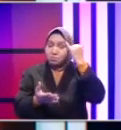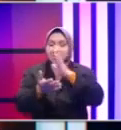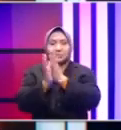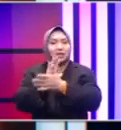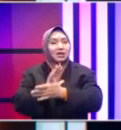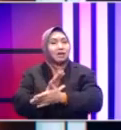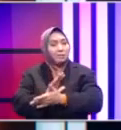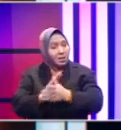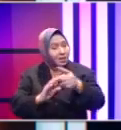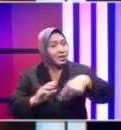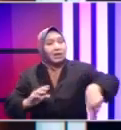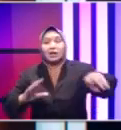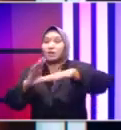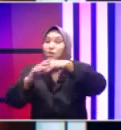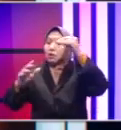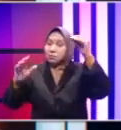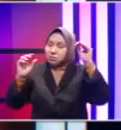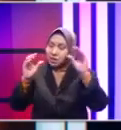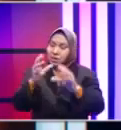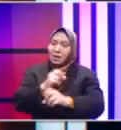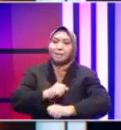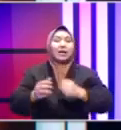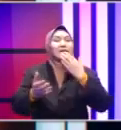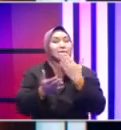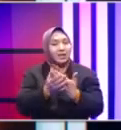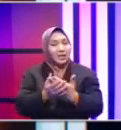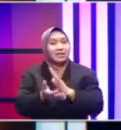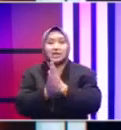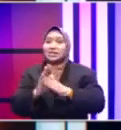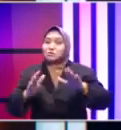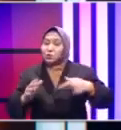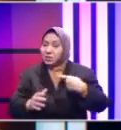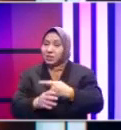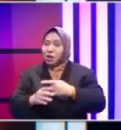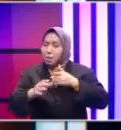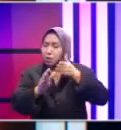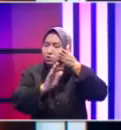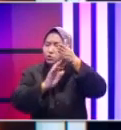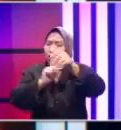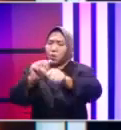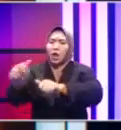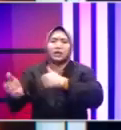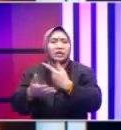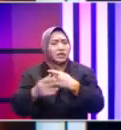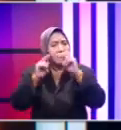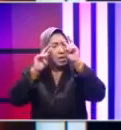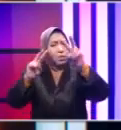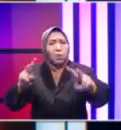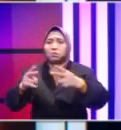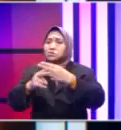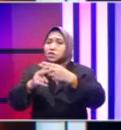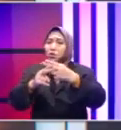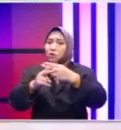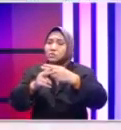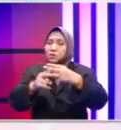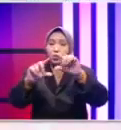Mereka yang dibuat gaya mereka yang di luar sana juga mendapat kebaikan Jadi sebelum kita bikin lebih jauh kita lihat dahulu sinopsis